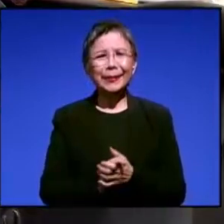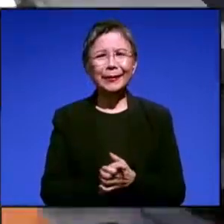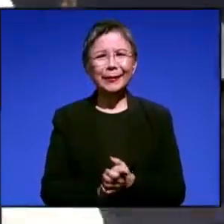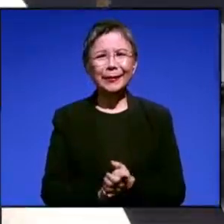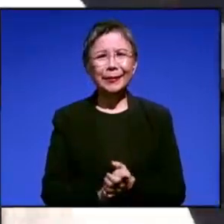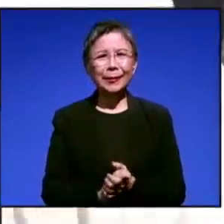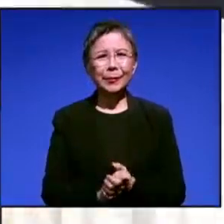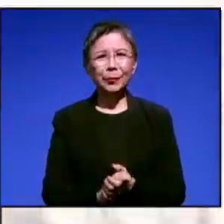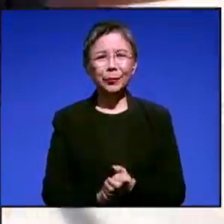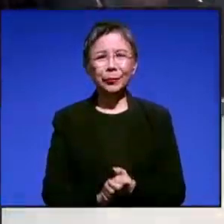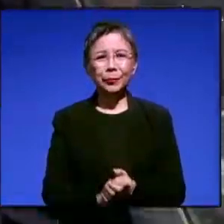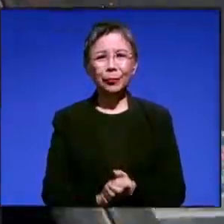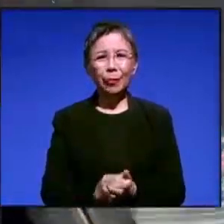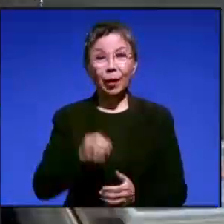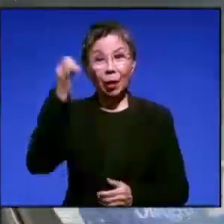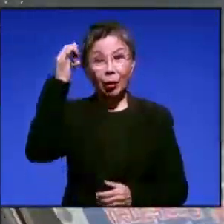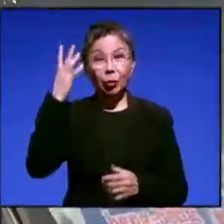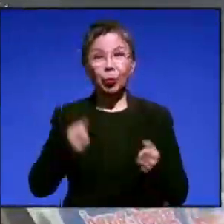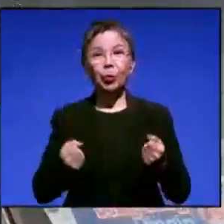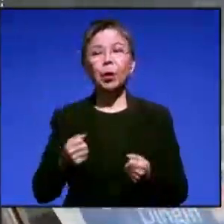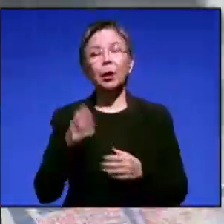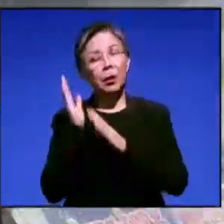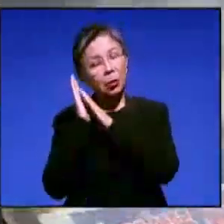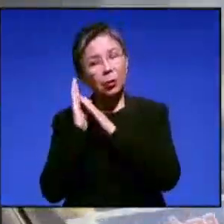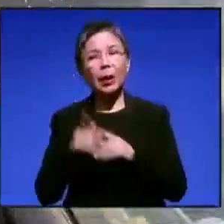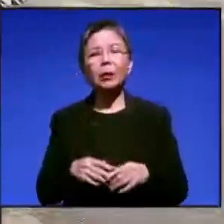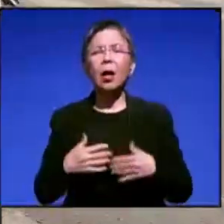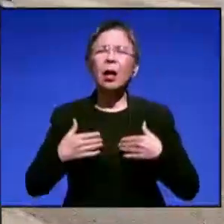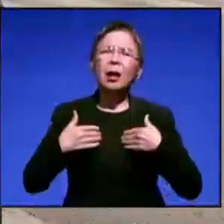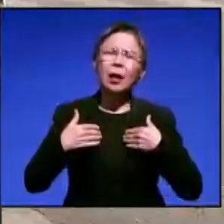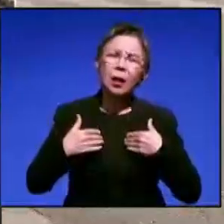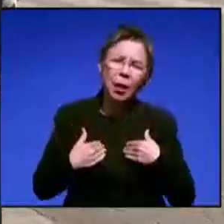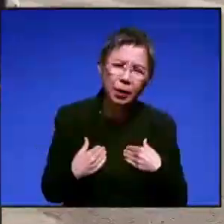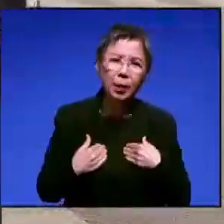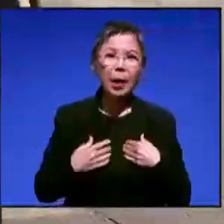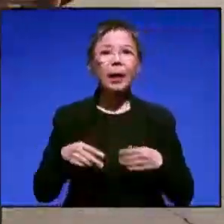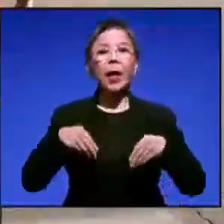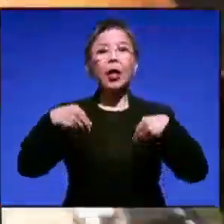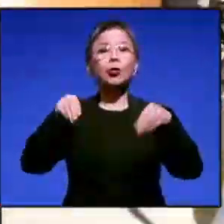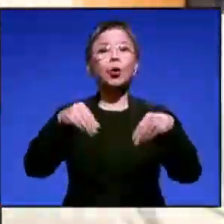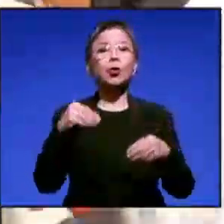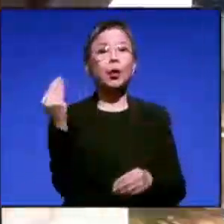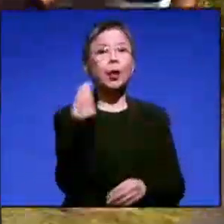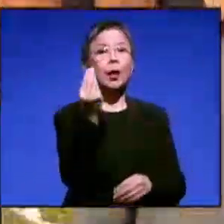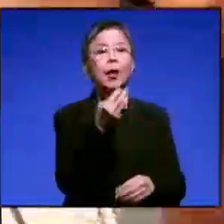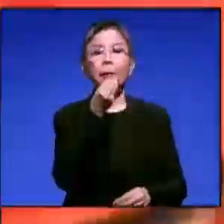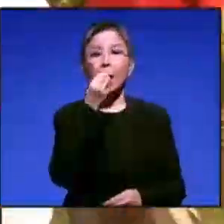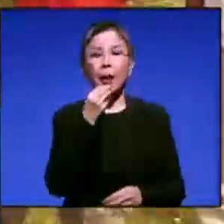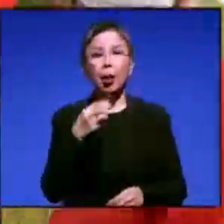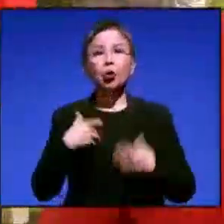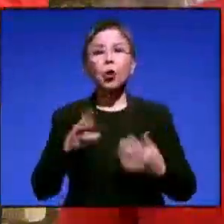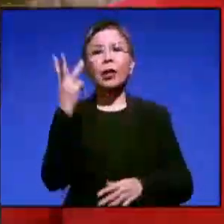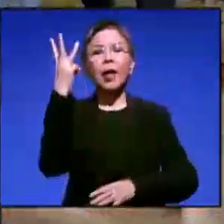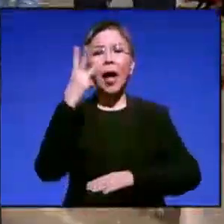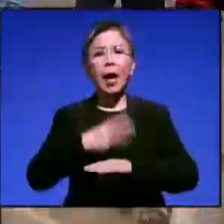Bang. Sang sopir ternyata tertidur akibat terlalu lelah menjadi penjual makanan keliling. Tiga hari